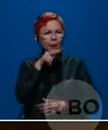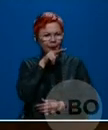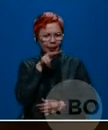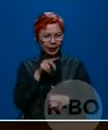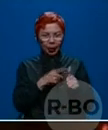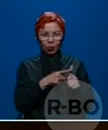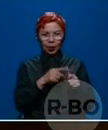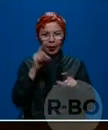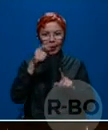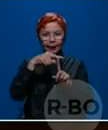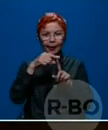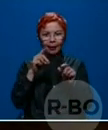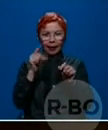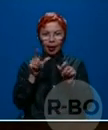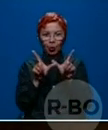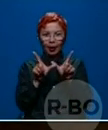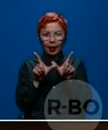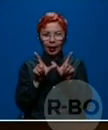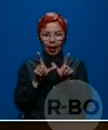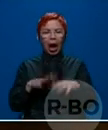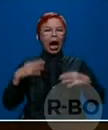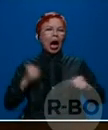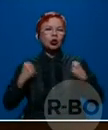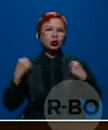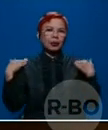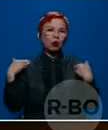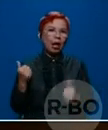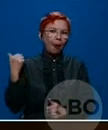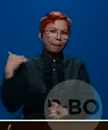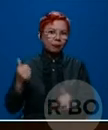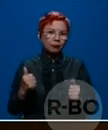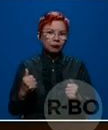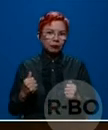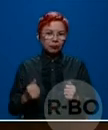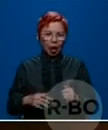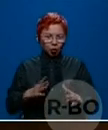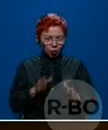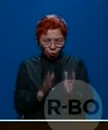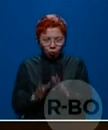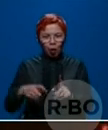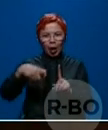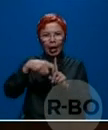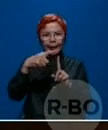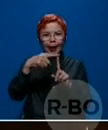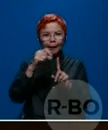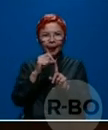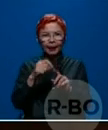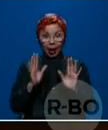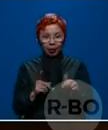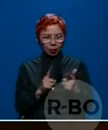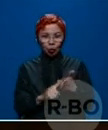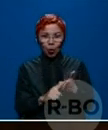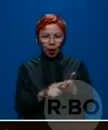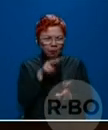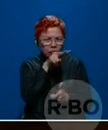satu rtrw akan kita kembalikan perannya rtw yang dipangkas sekarang untuk pengurusan KTP kita pas yang kedua